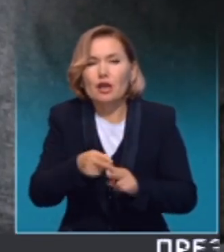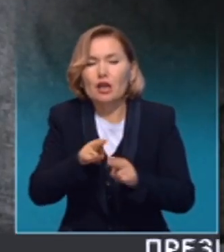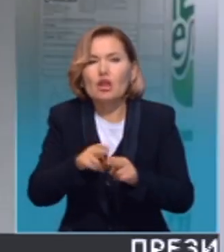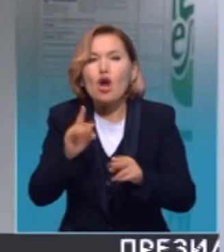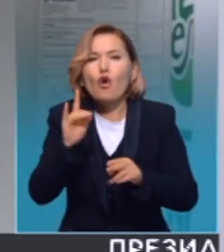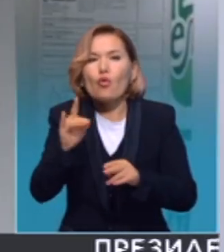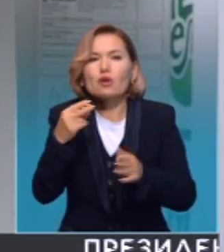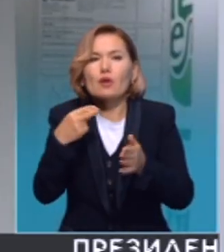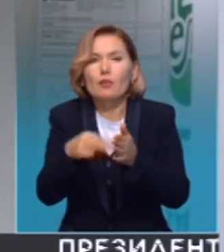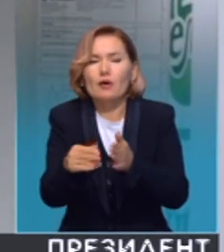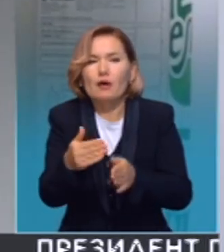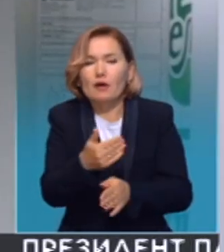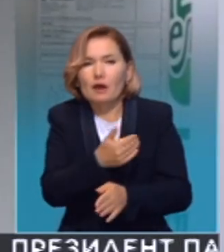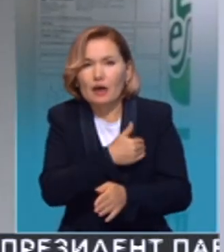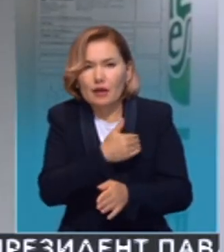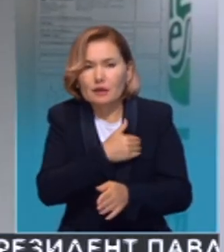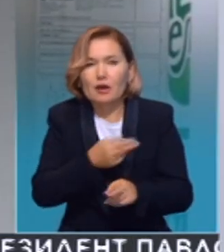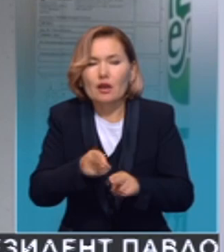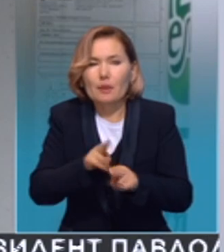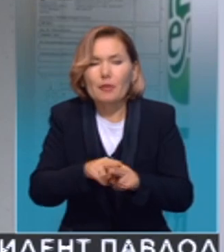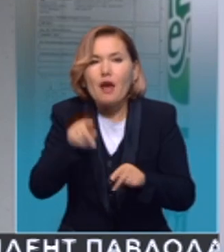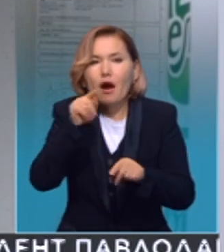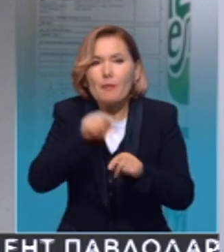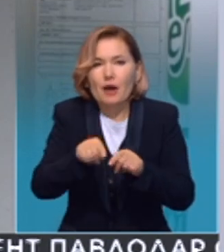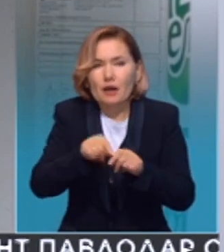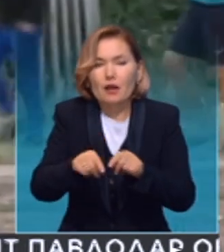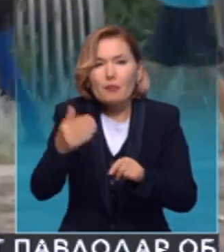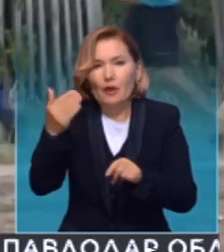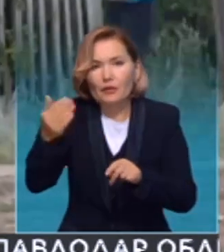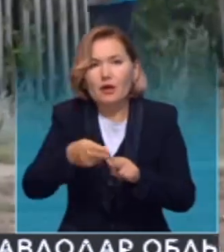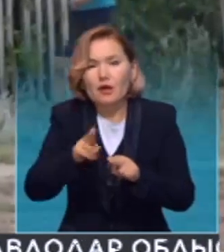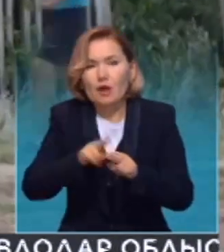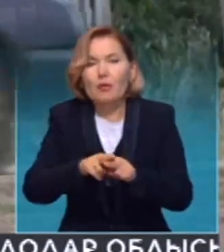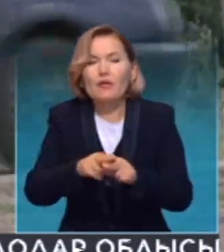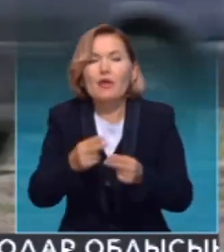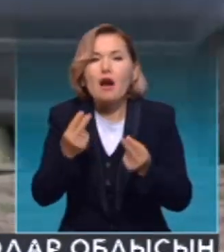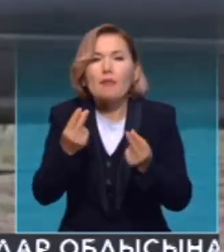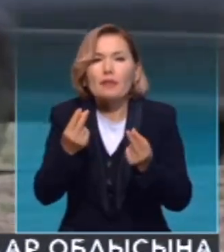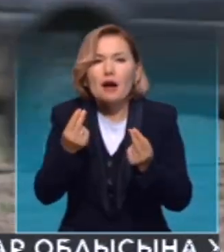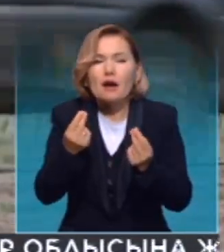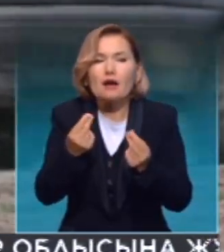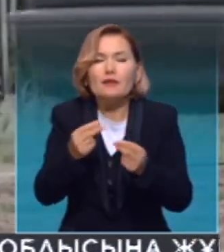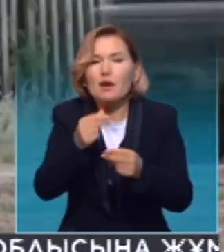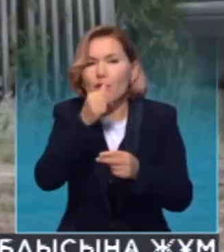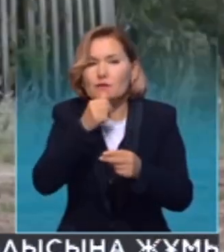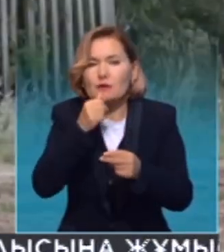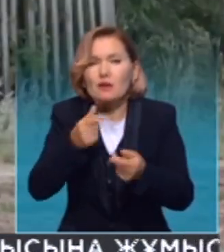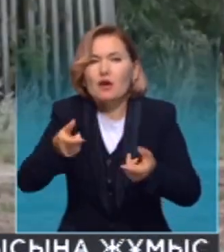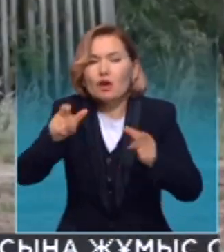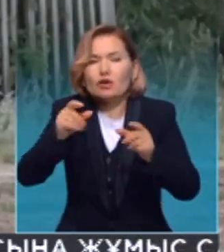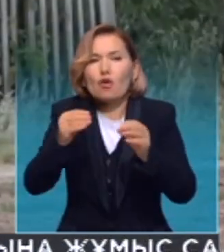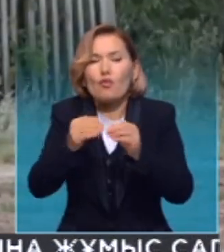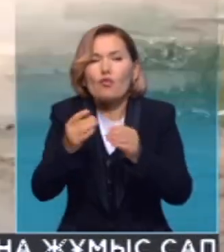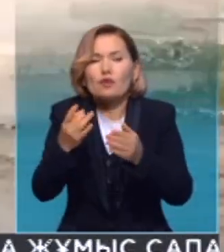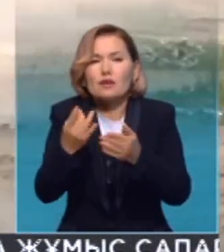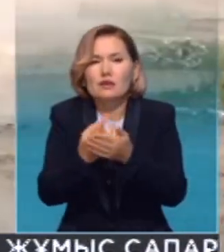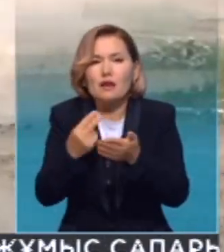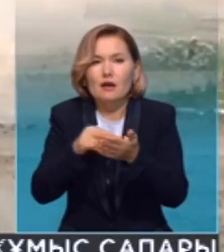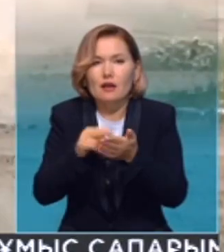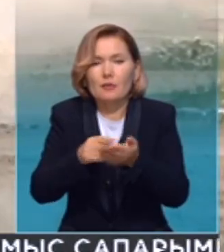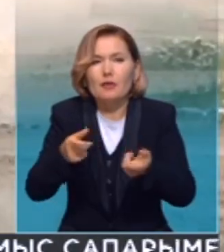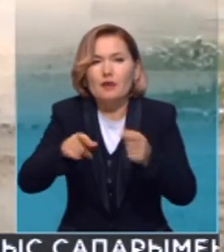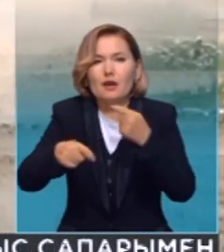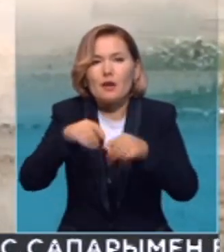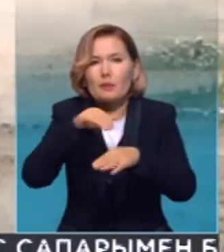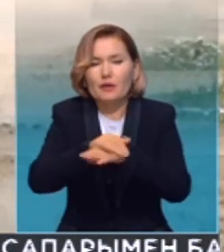орындық сатып алмақ болғаны белгілі болды. Құзырлы орган байқау жариялау кезінде тауар бағасын 10 есе жоғары көрсетті. Мемлекеттік сатып алу